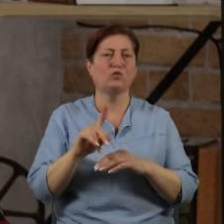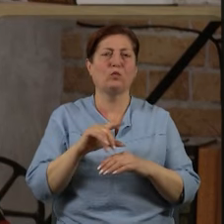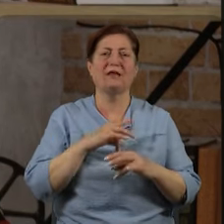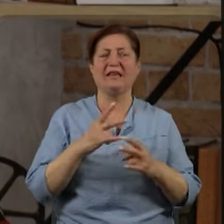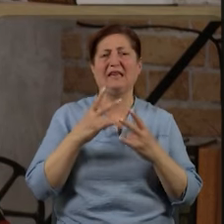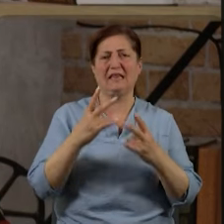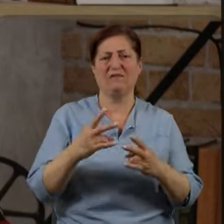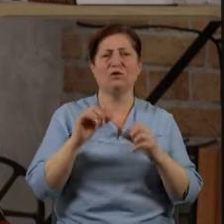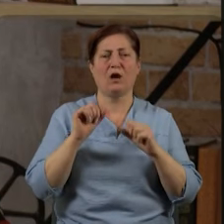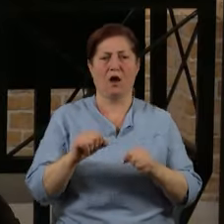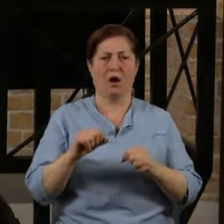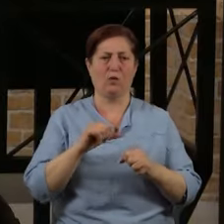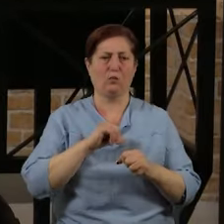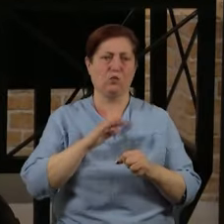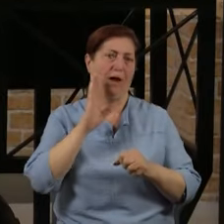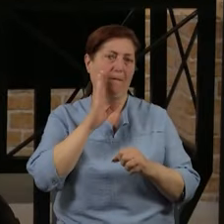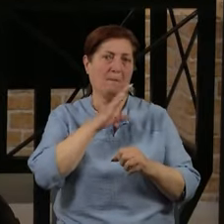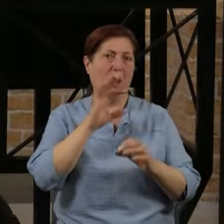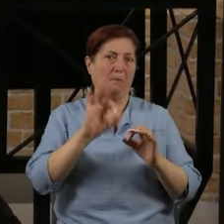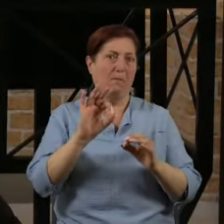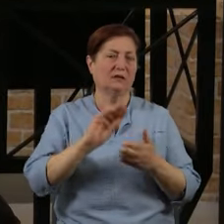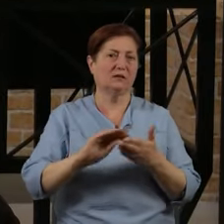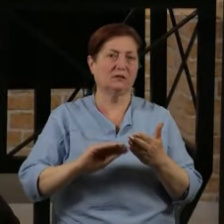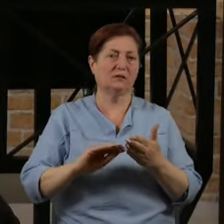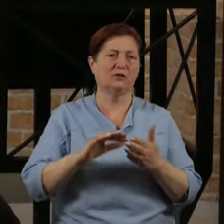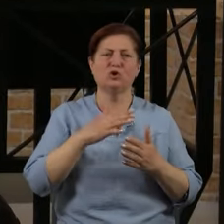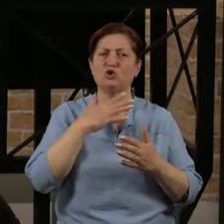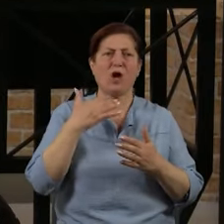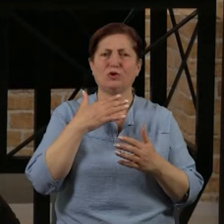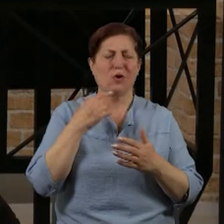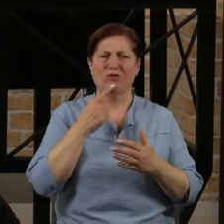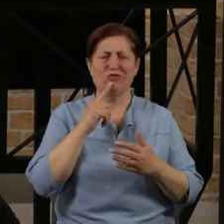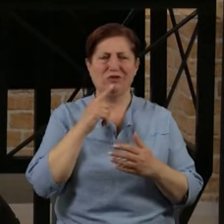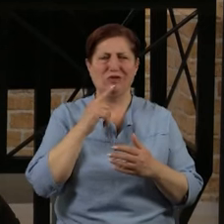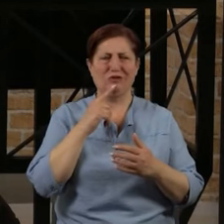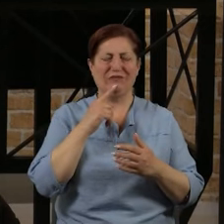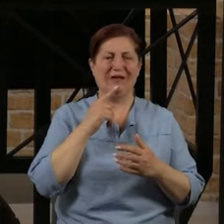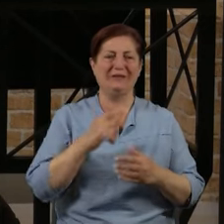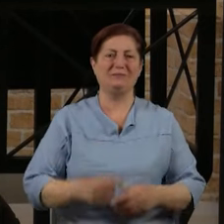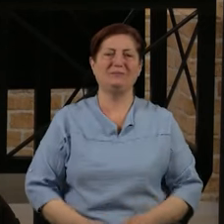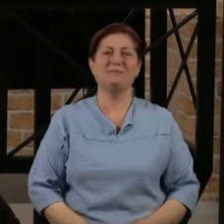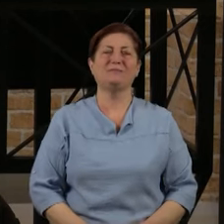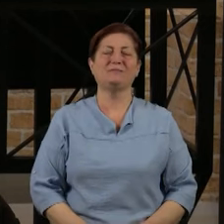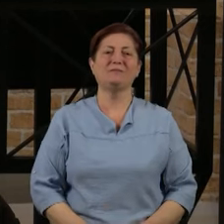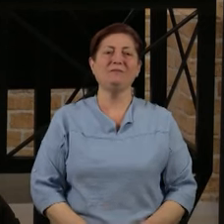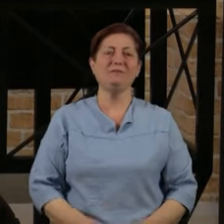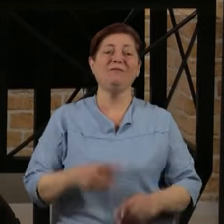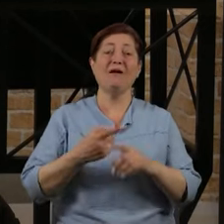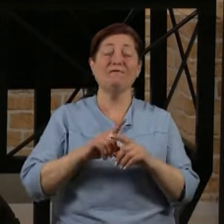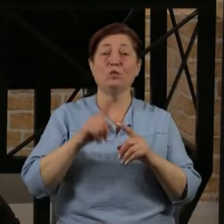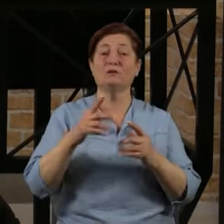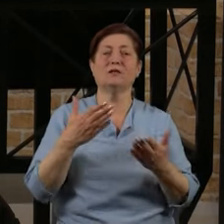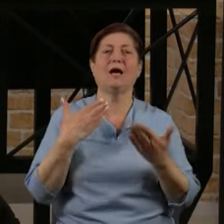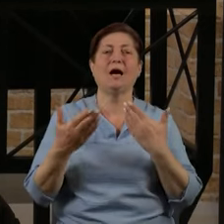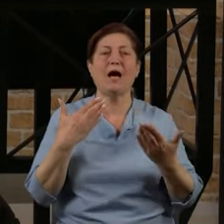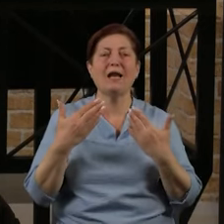որը կարող է տեղավորել մայրերգության այսպես տարազի տակ։ Շատ դժվար կհիշես։ Միսակ Մեծարենցի եւ մոր հարաբերությունները։ Կհիշես